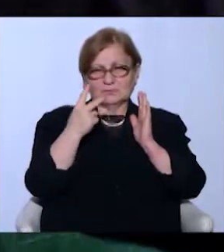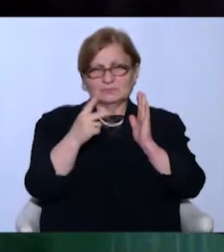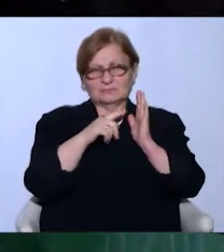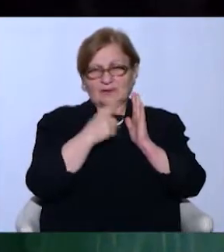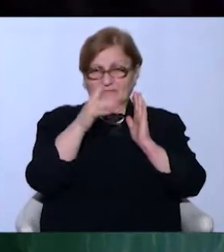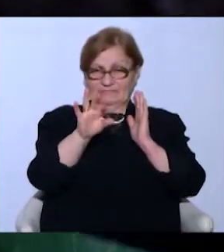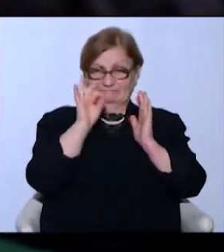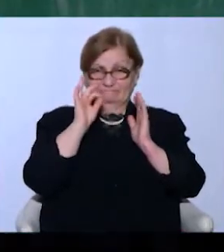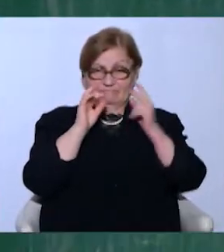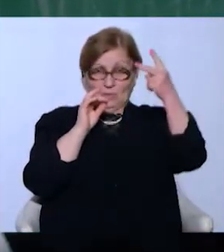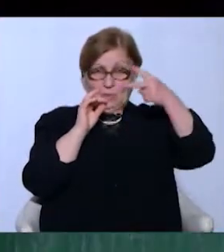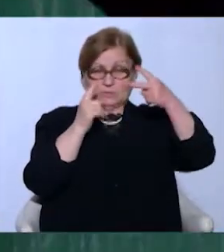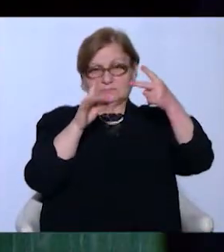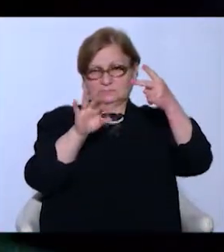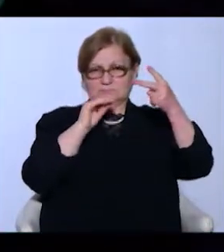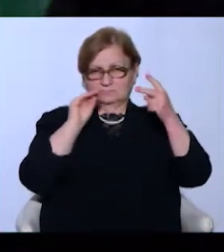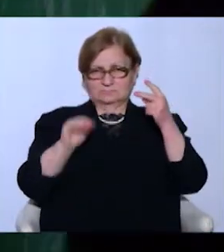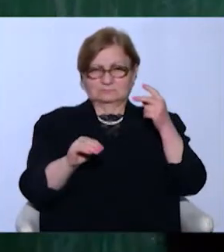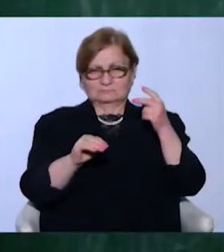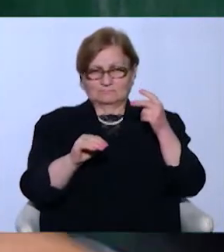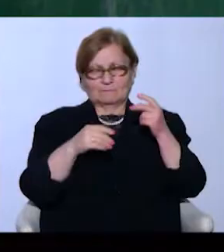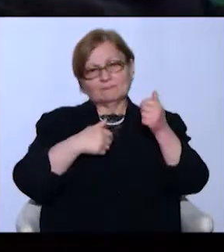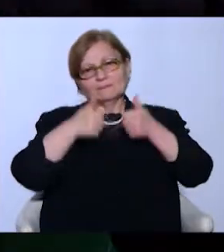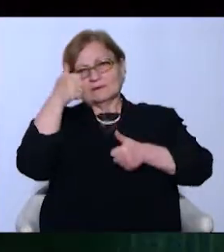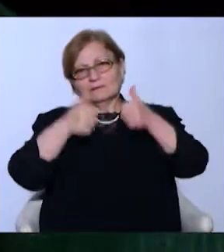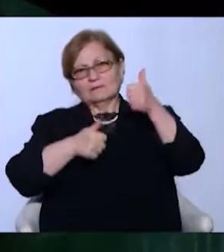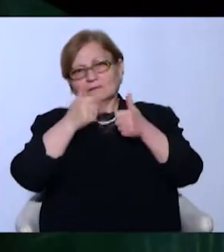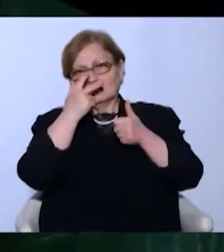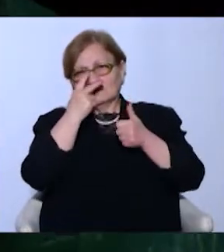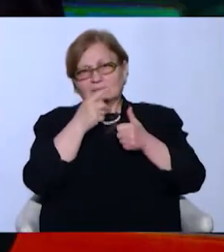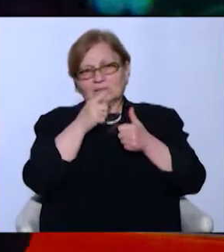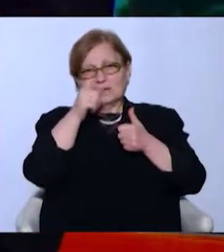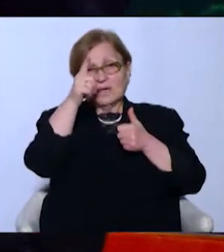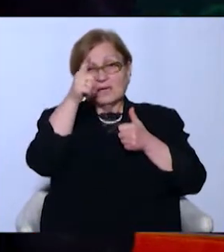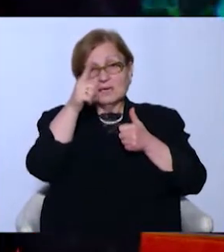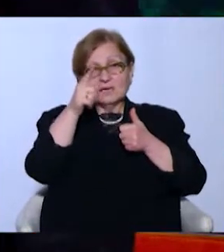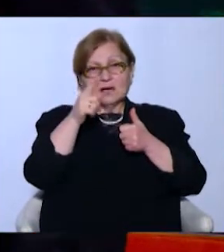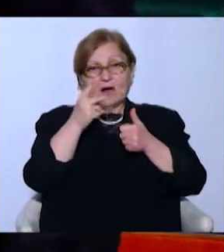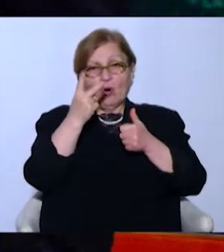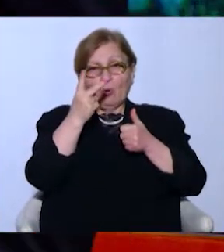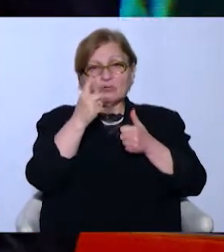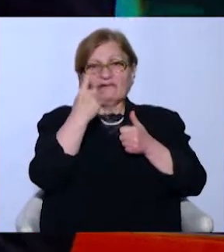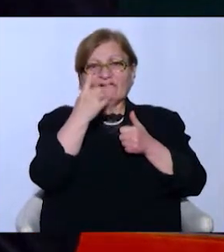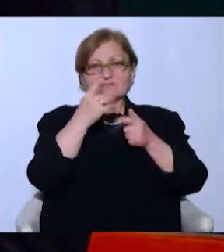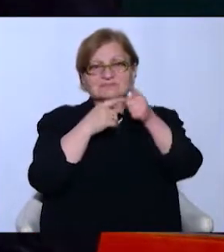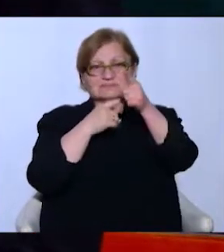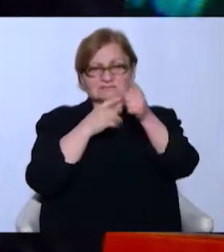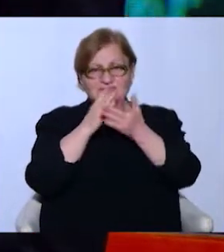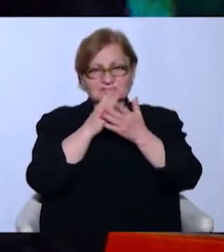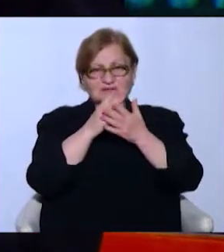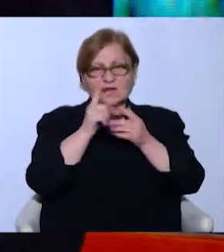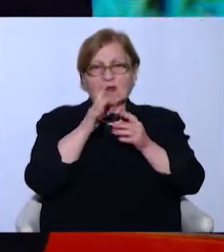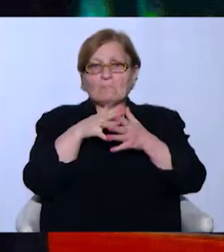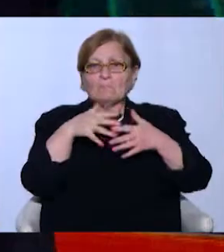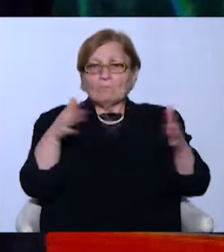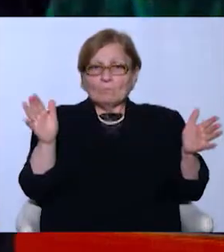2-ზე, გამრავლებული 3-ზე და ვადრი მეორეს. აქ 2 ერთხელ არის. კი, მაშ ყველაზე მეტი